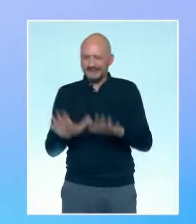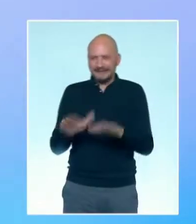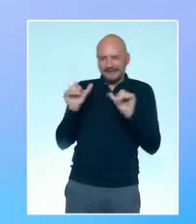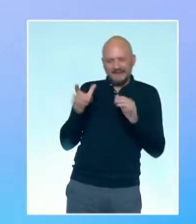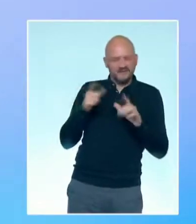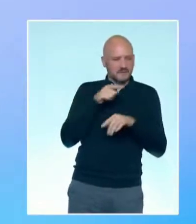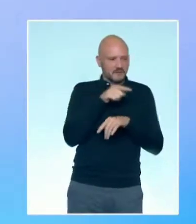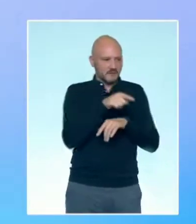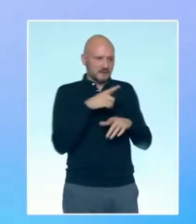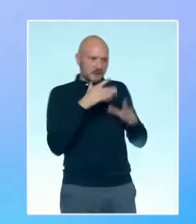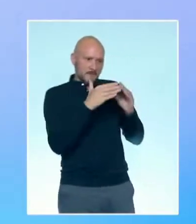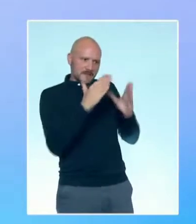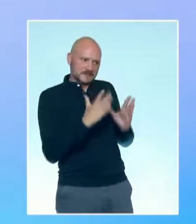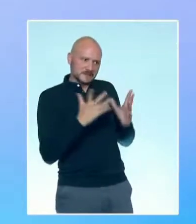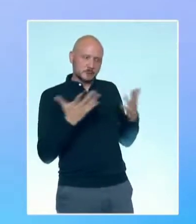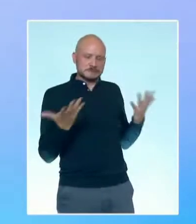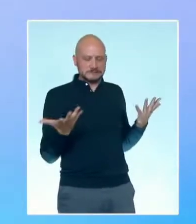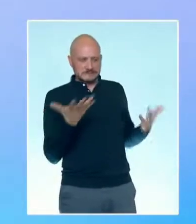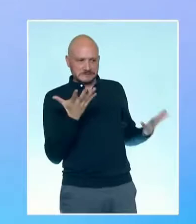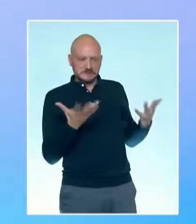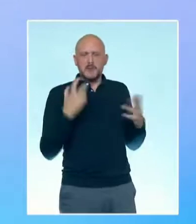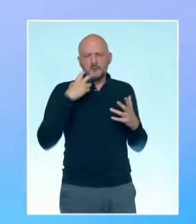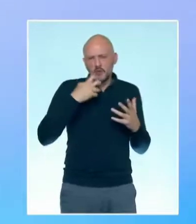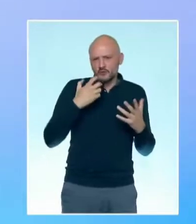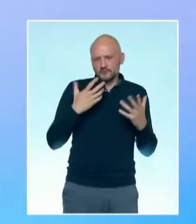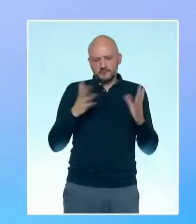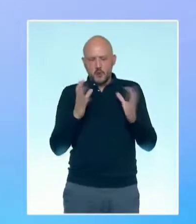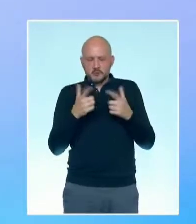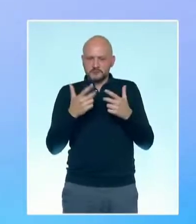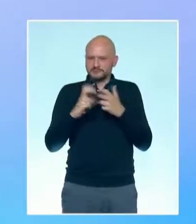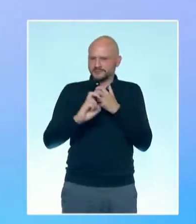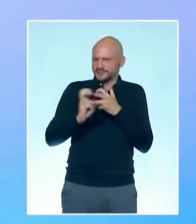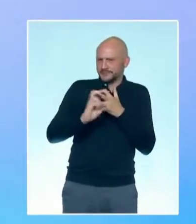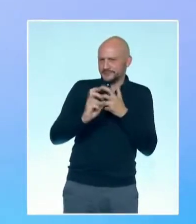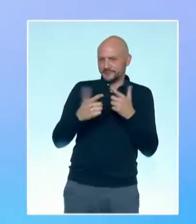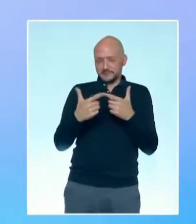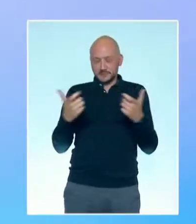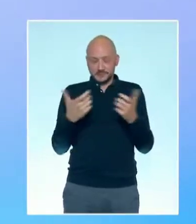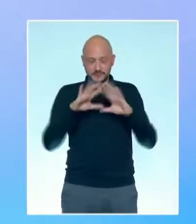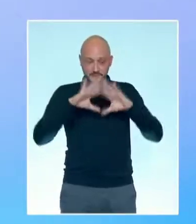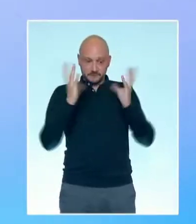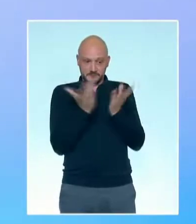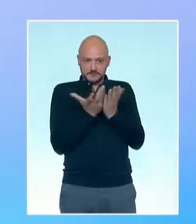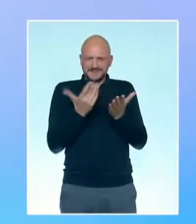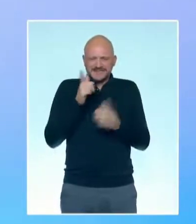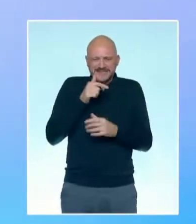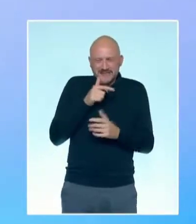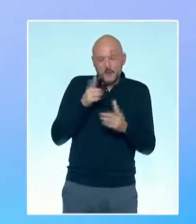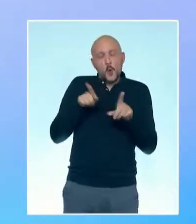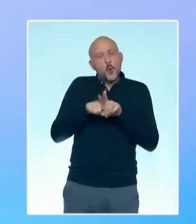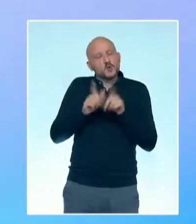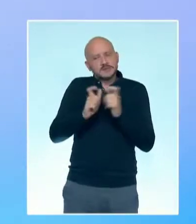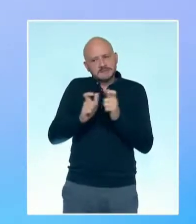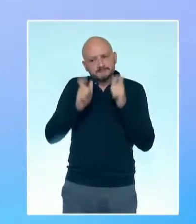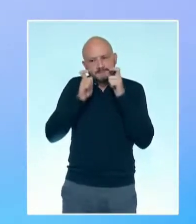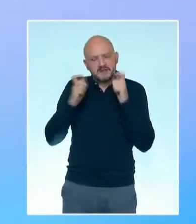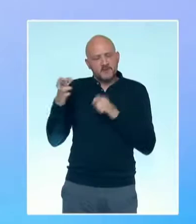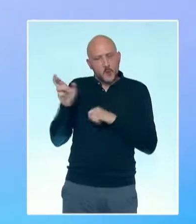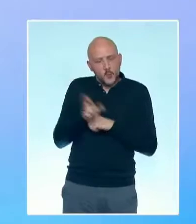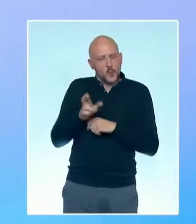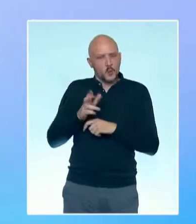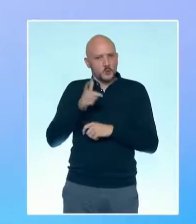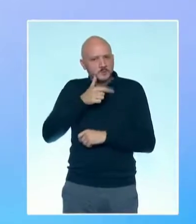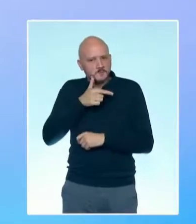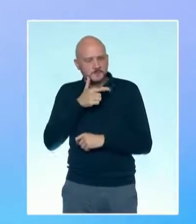Sans masque, dans la sphère familiale, dans les transports, bref, le retour des gestes barrières et du port du masque plus systématique, ainsi que la